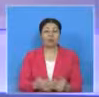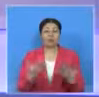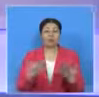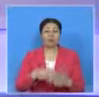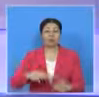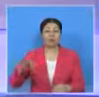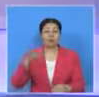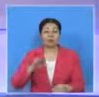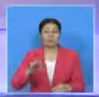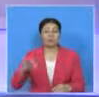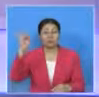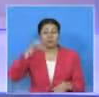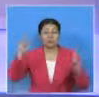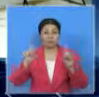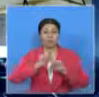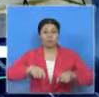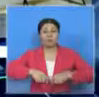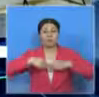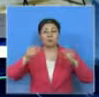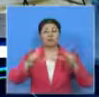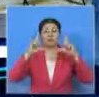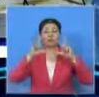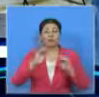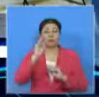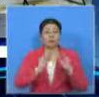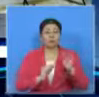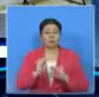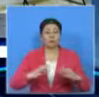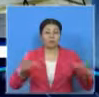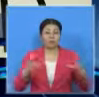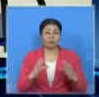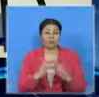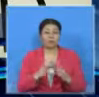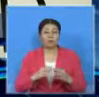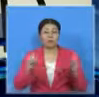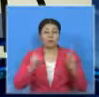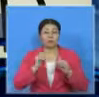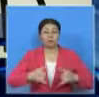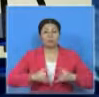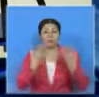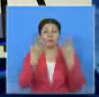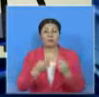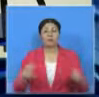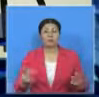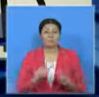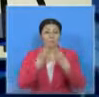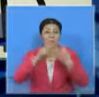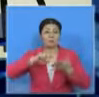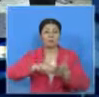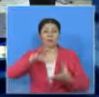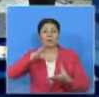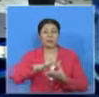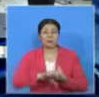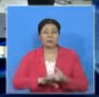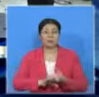Сегодня в областном историко-краеведческом музее открылась фотовыставка из фонда музея, посвященная Дню столицы. Ее цель – ознакомление актюбинцев